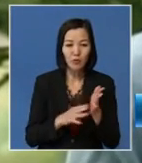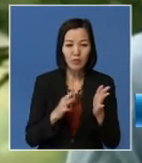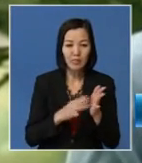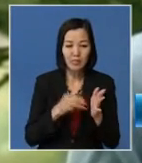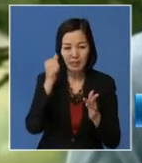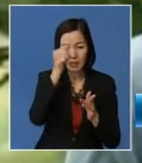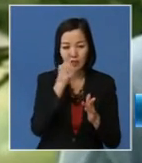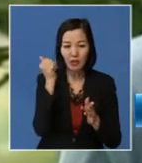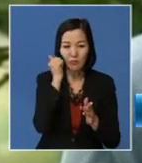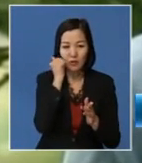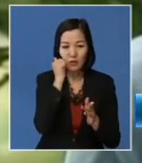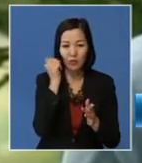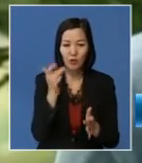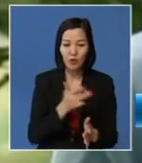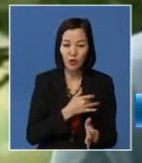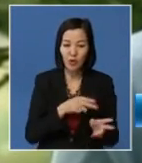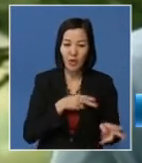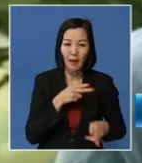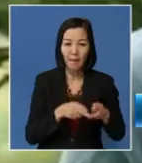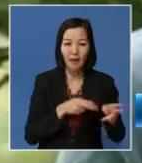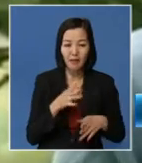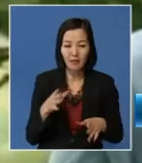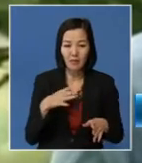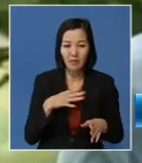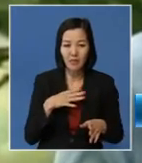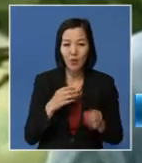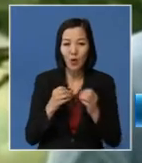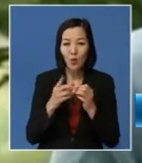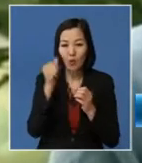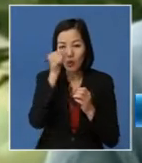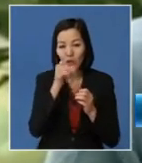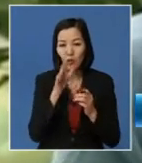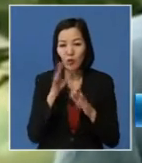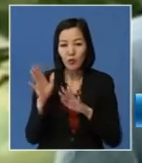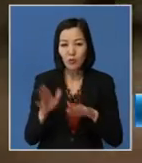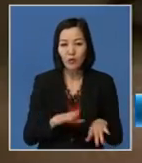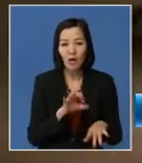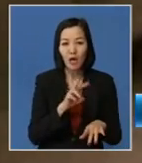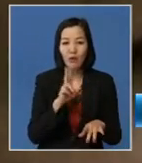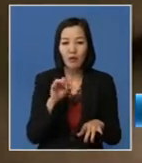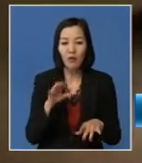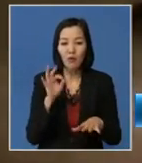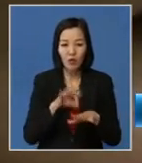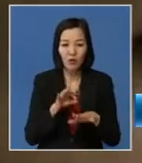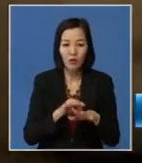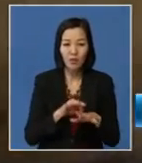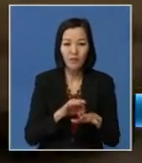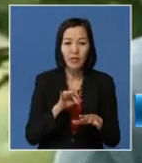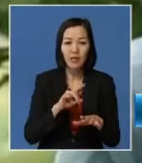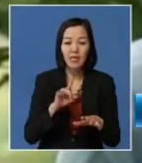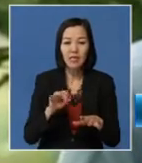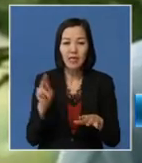жылы Мәскеуде жүрекке күрделі ота жасаттым. Араға 12 жыл салып, онкология дендеді. Израильде ем